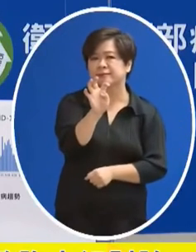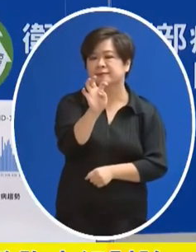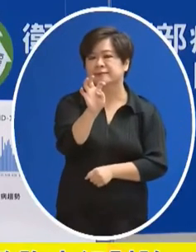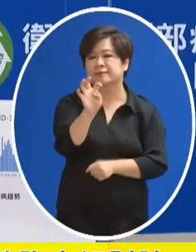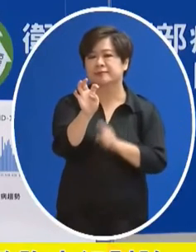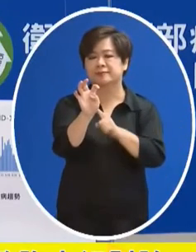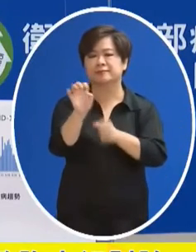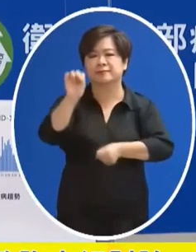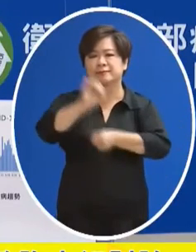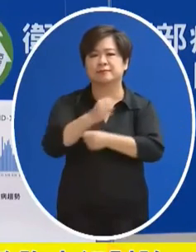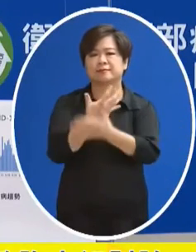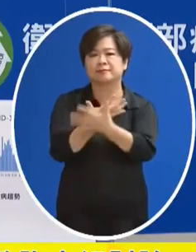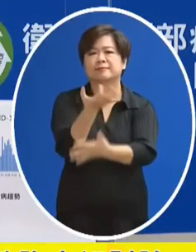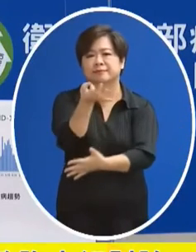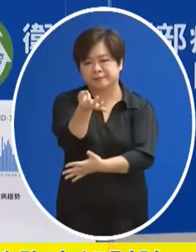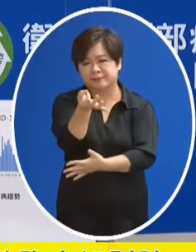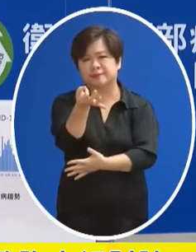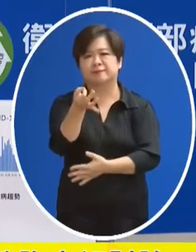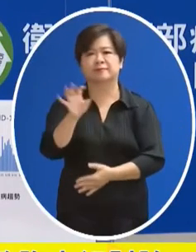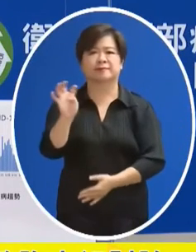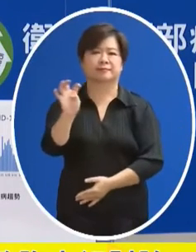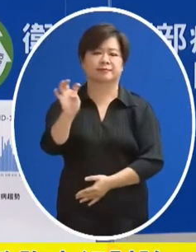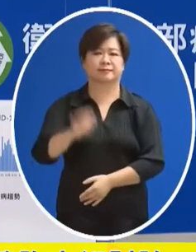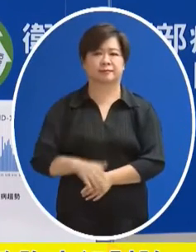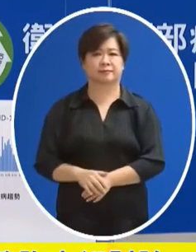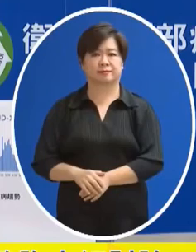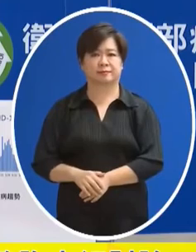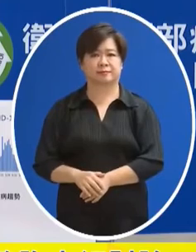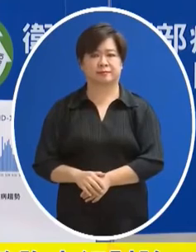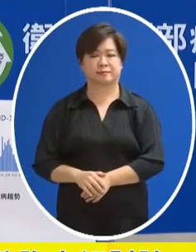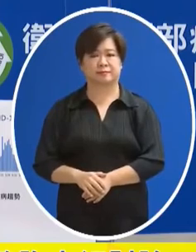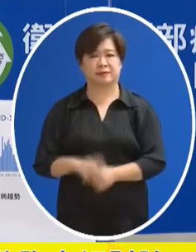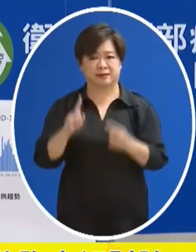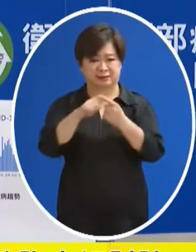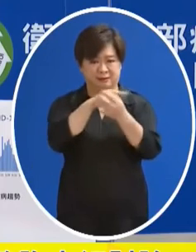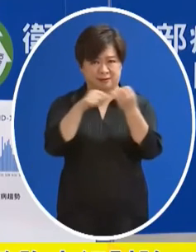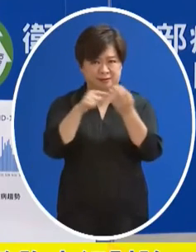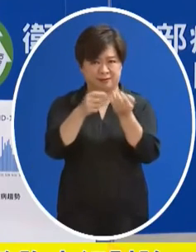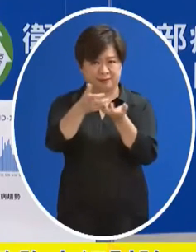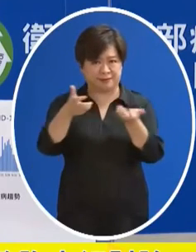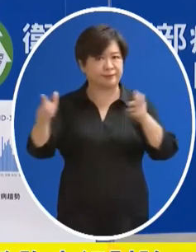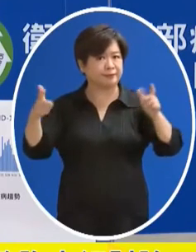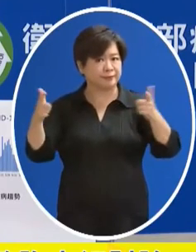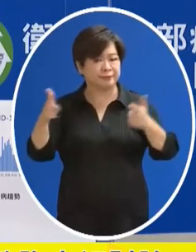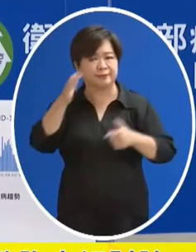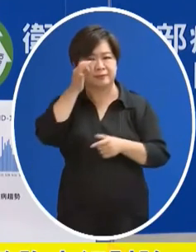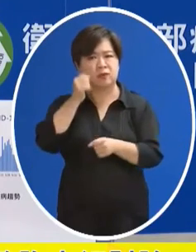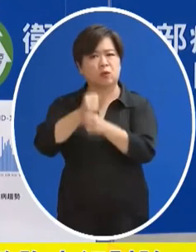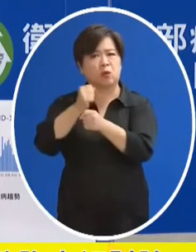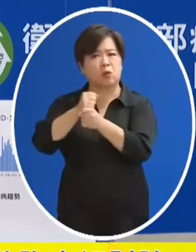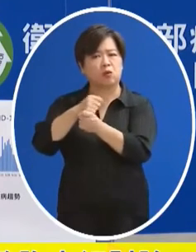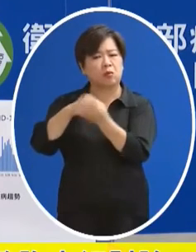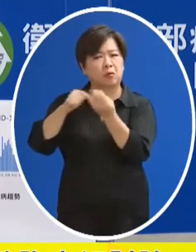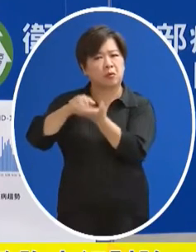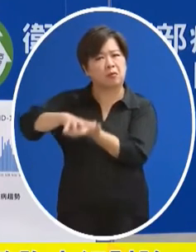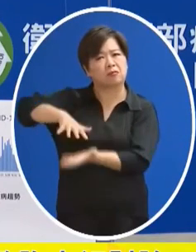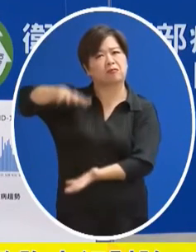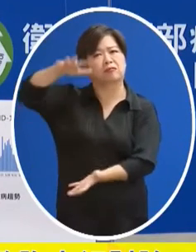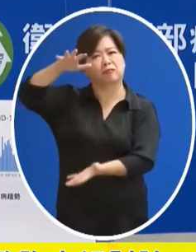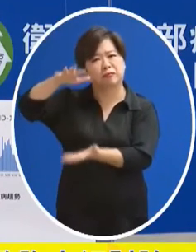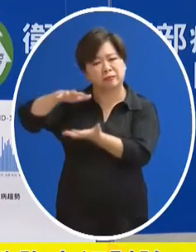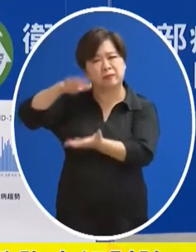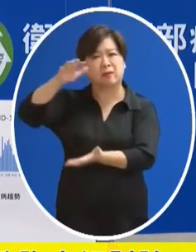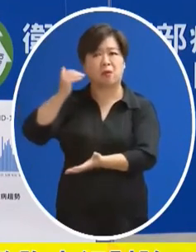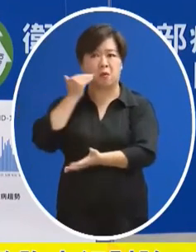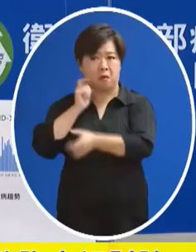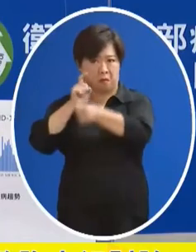好的一个奖励金。那当然不是说每依照人头每一个来分，都根据一个工作量。好，那能够